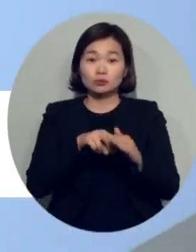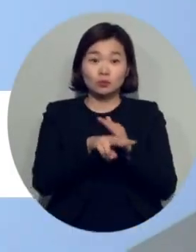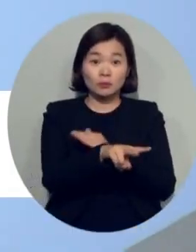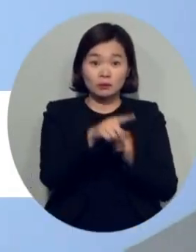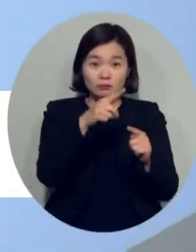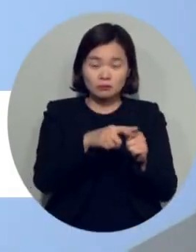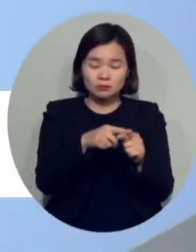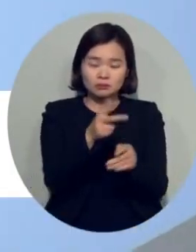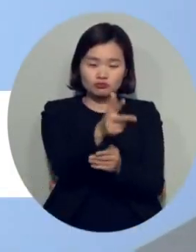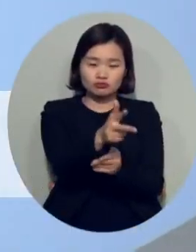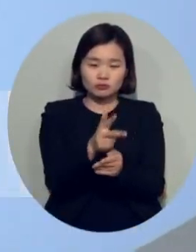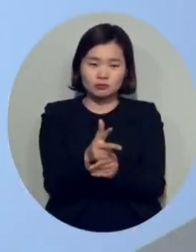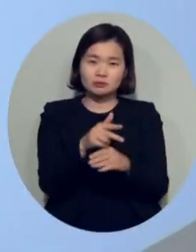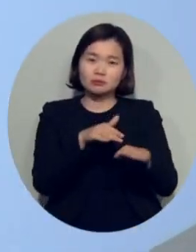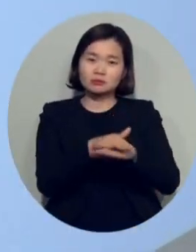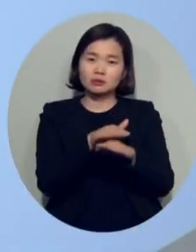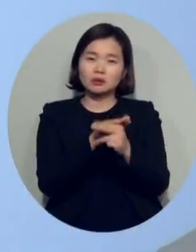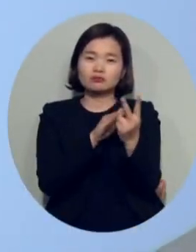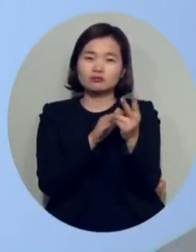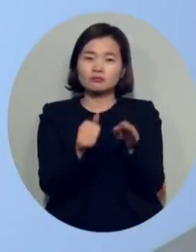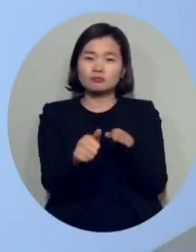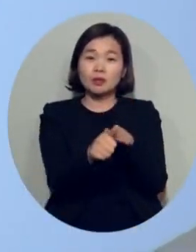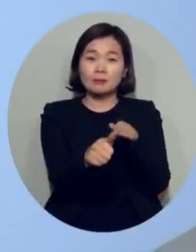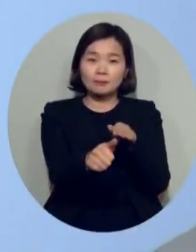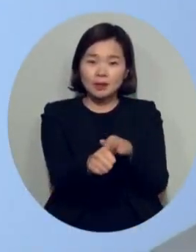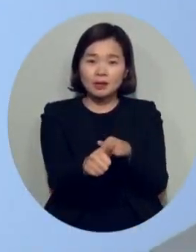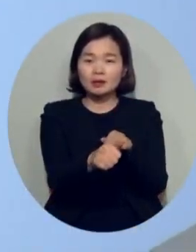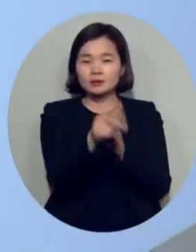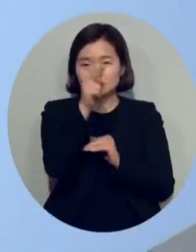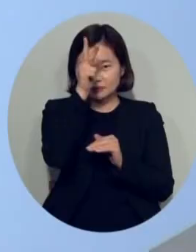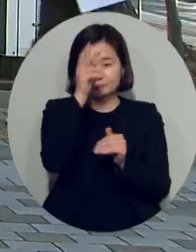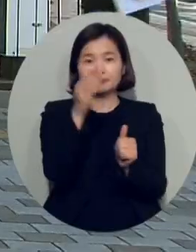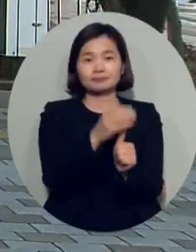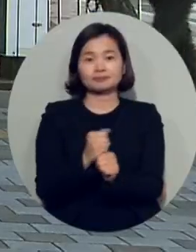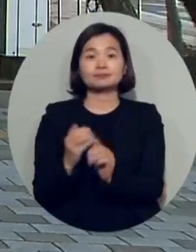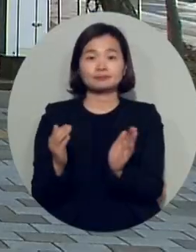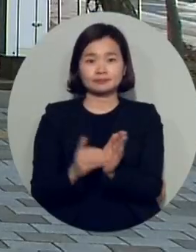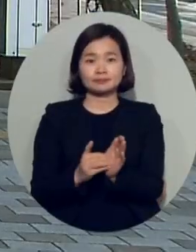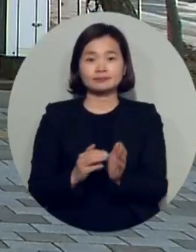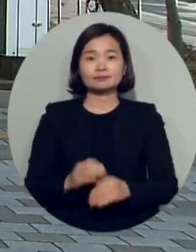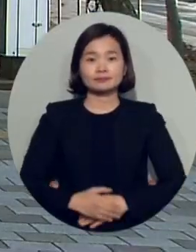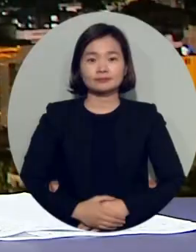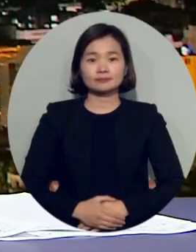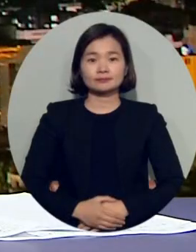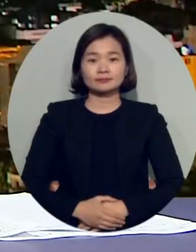도주하다가 길가에 세워진 차 두 대를 들이받고 경찰에 붙잡혔습니다.